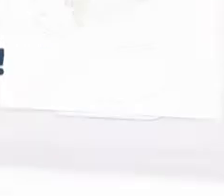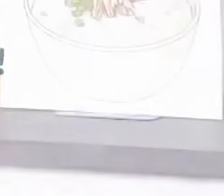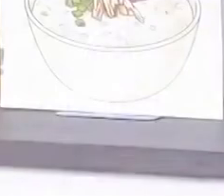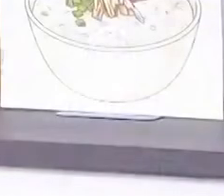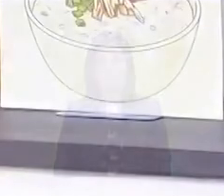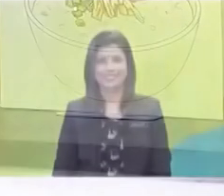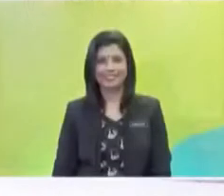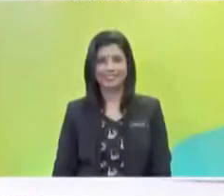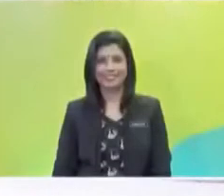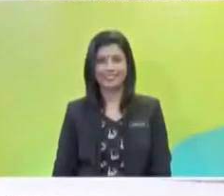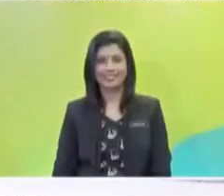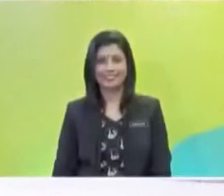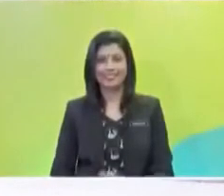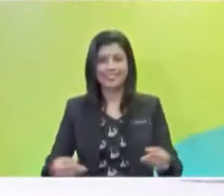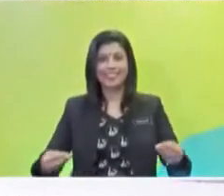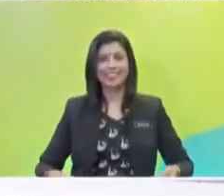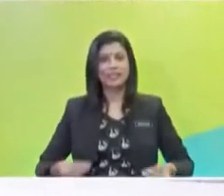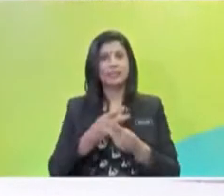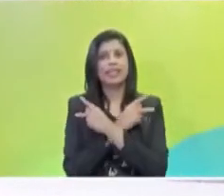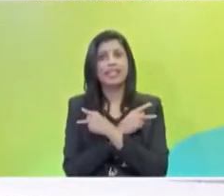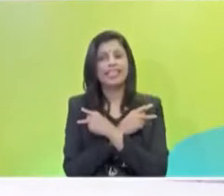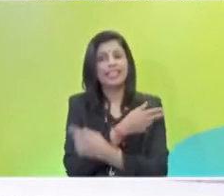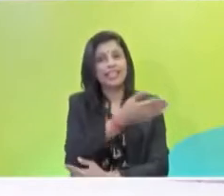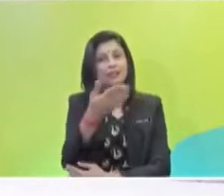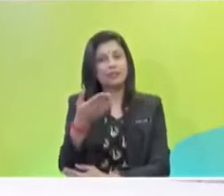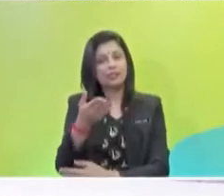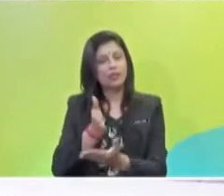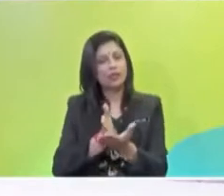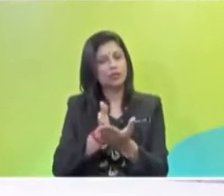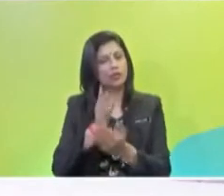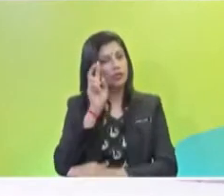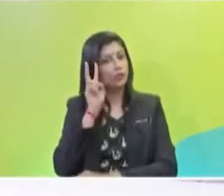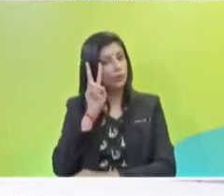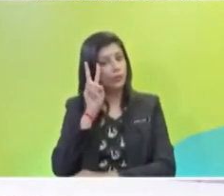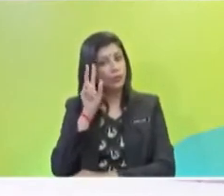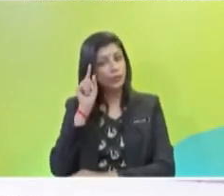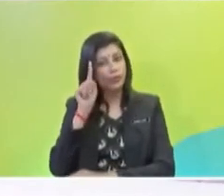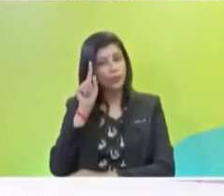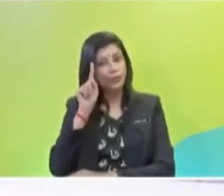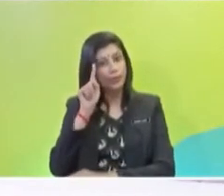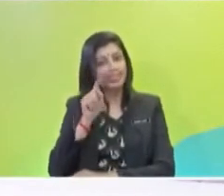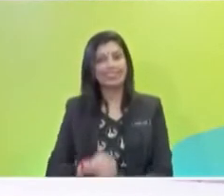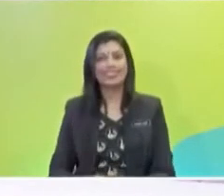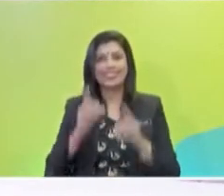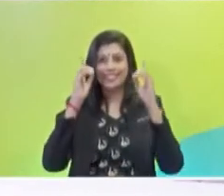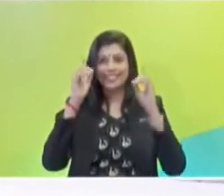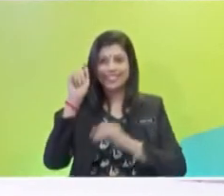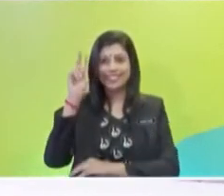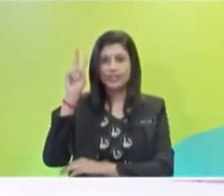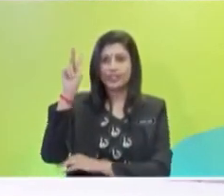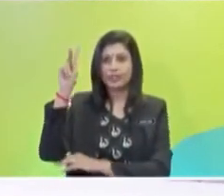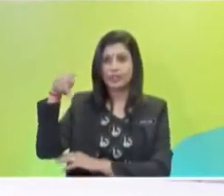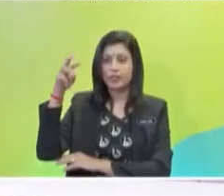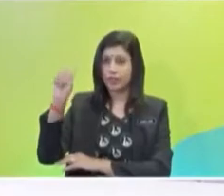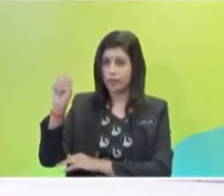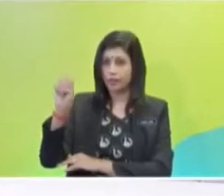KPM. Terima kasih kepada murid-murid yang terus menonton Didik TV KPM bersama dengan saya Din, dan kita